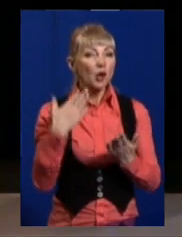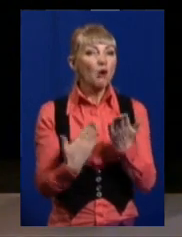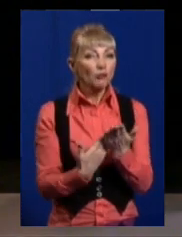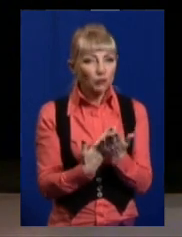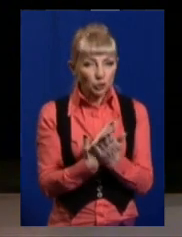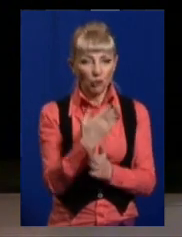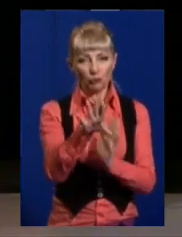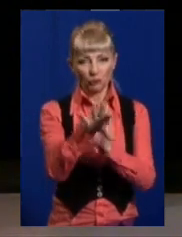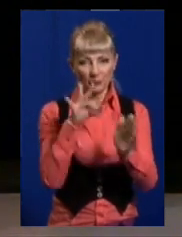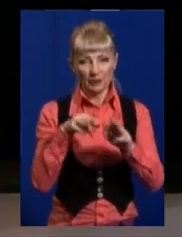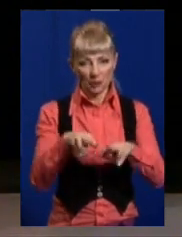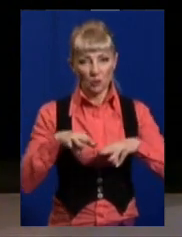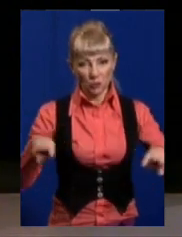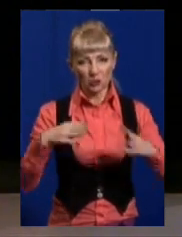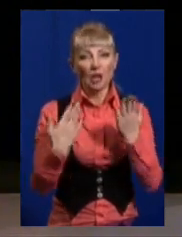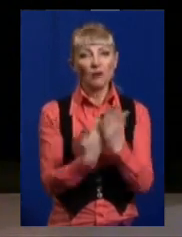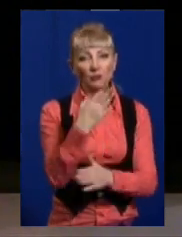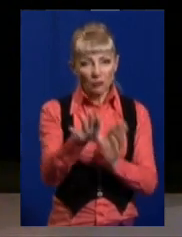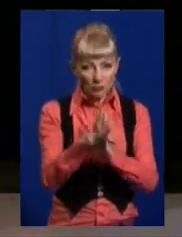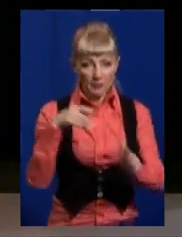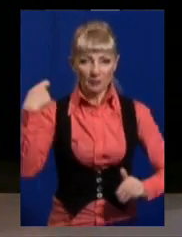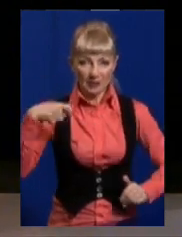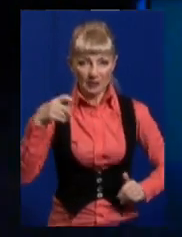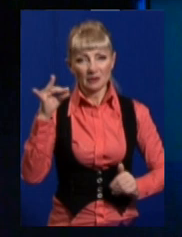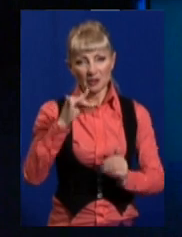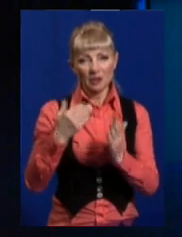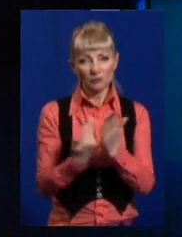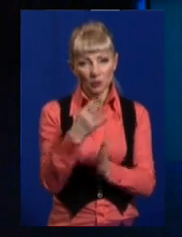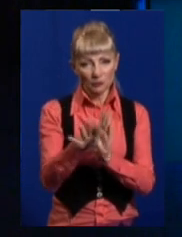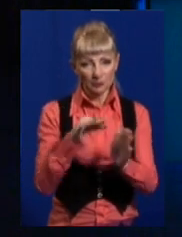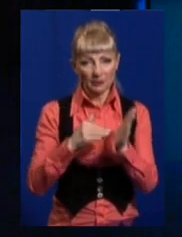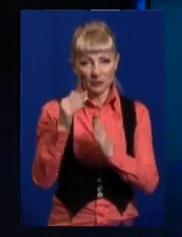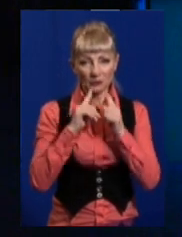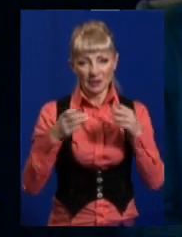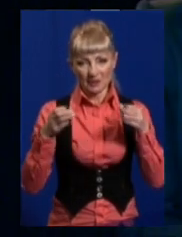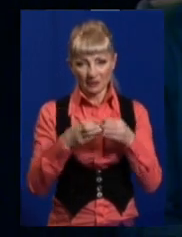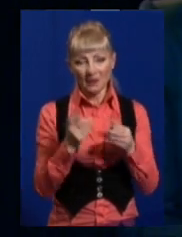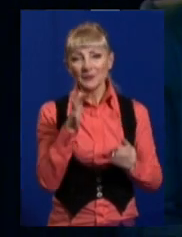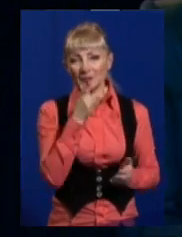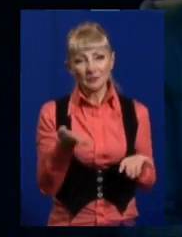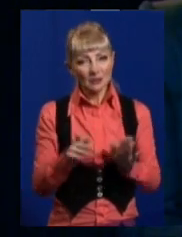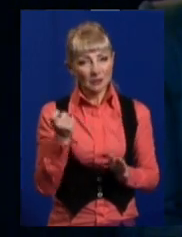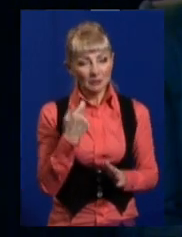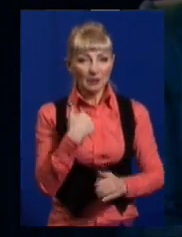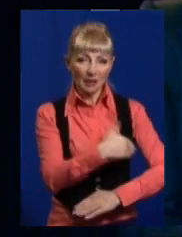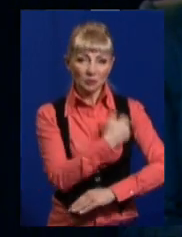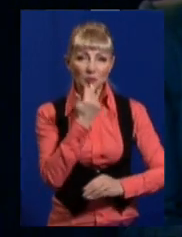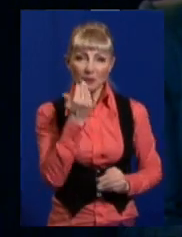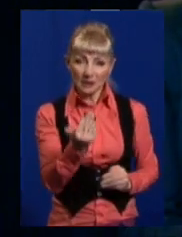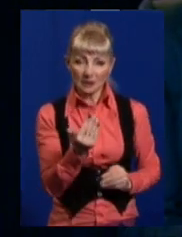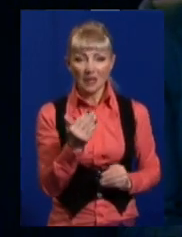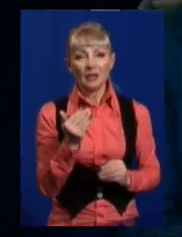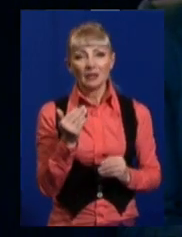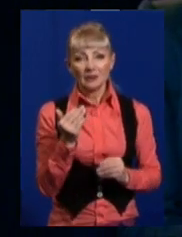уряду, новообраного президента і новообраної Верховної Ради. Ну, часу залишається мало, але я хочу спитати вас